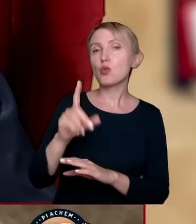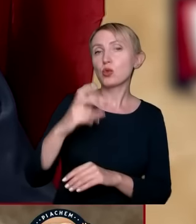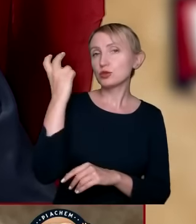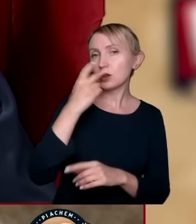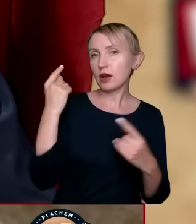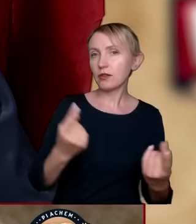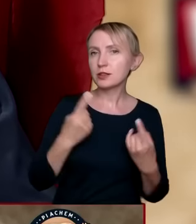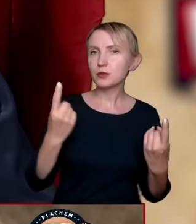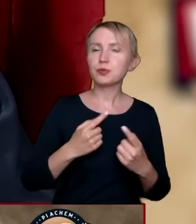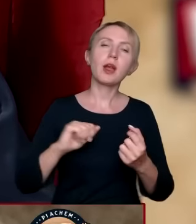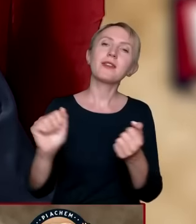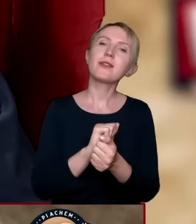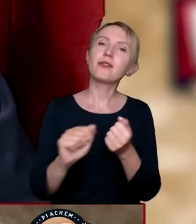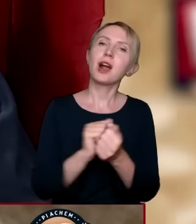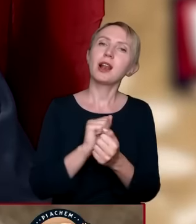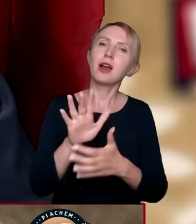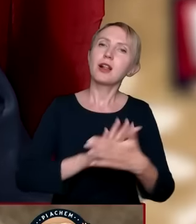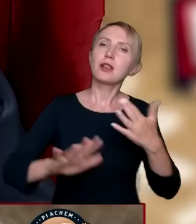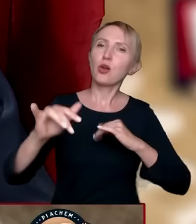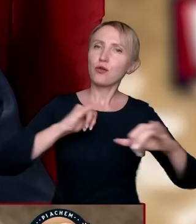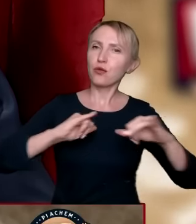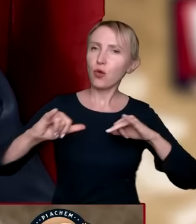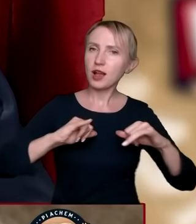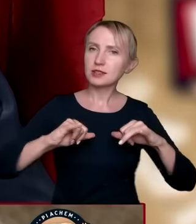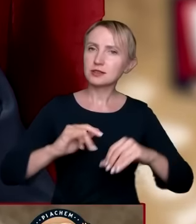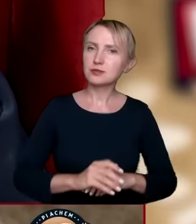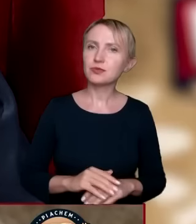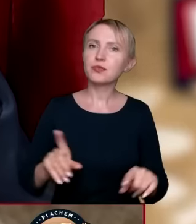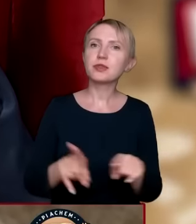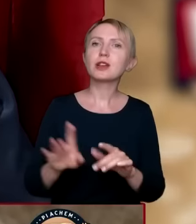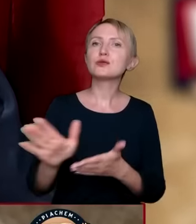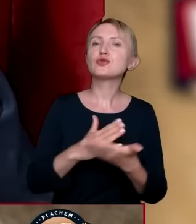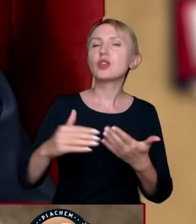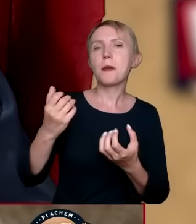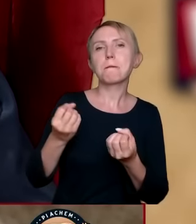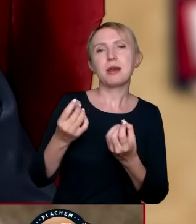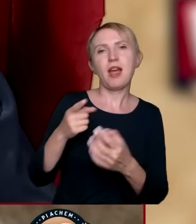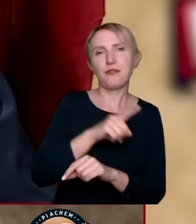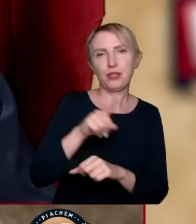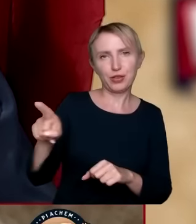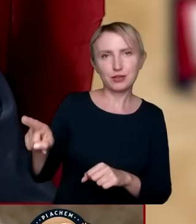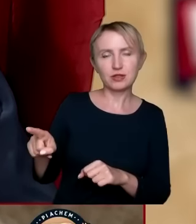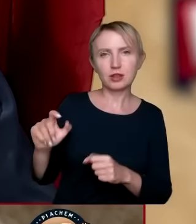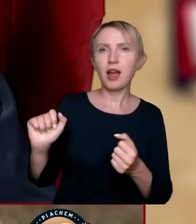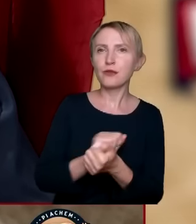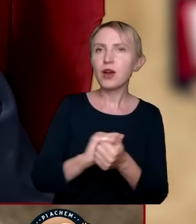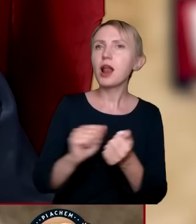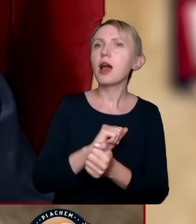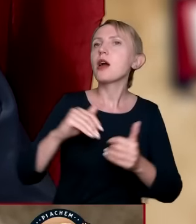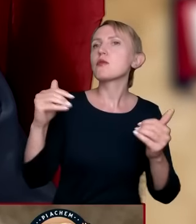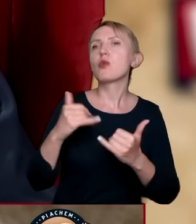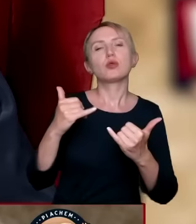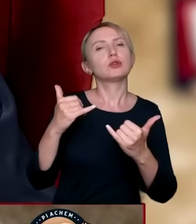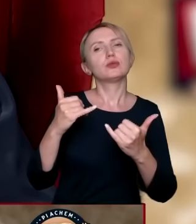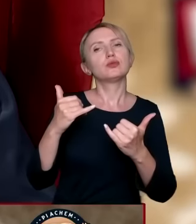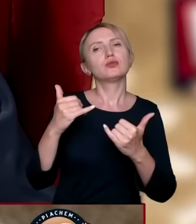pojawia walka wewnątrz obozu władzy i też wewnątrz tej części prawniczej. Ta walka może mieć długi,